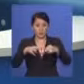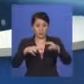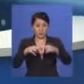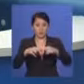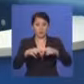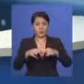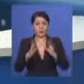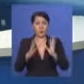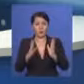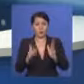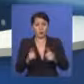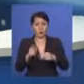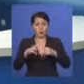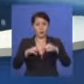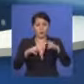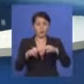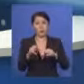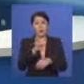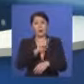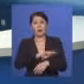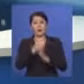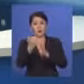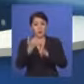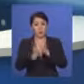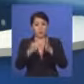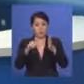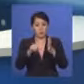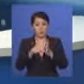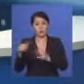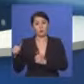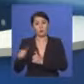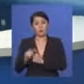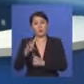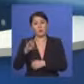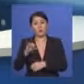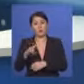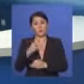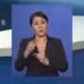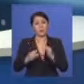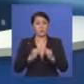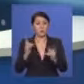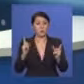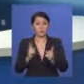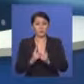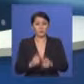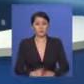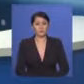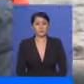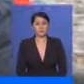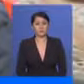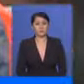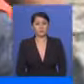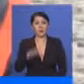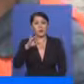жатқан жаңа трактор зауытында еңбек етіп келеді. Бағдарлама қатысушыларымен әріптесім Аманжол Нұртазин тілдесіп қайтты.